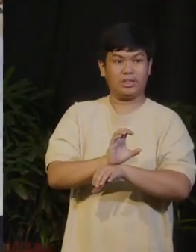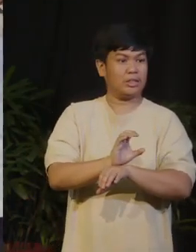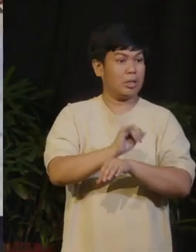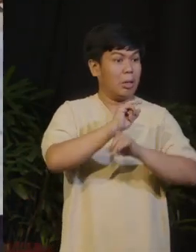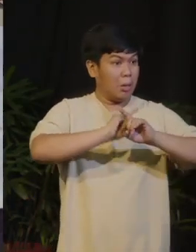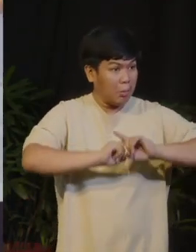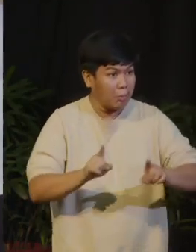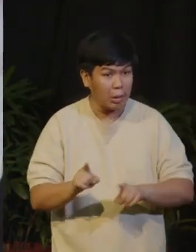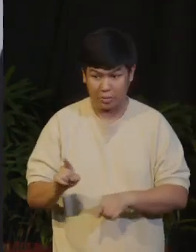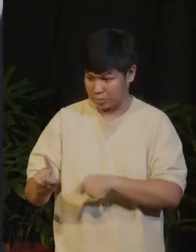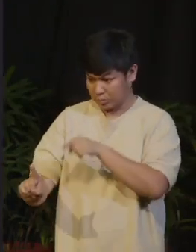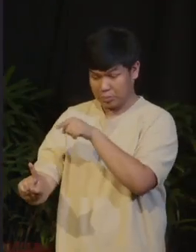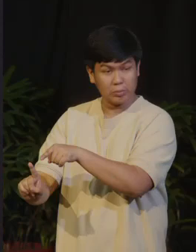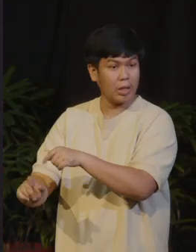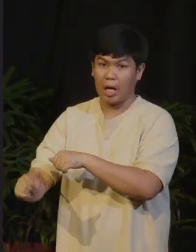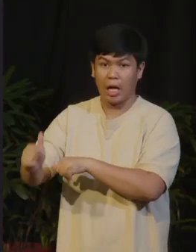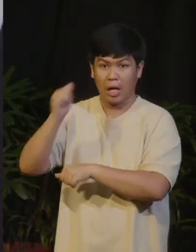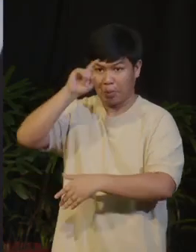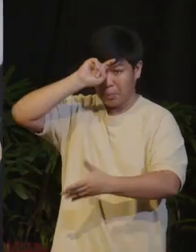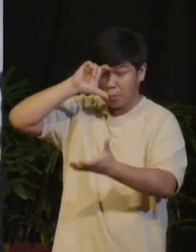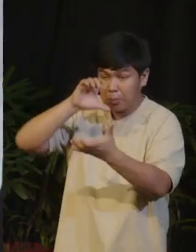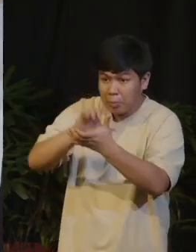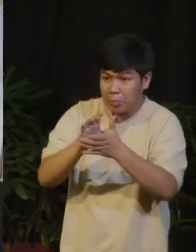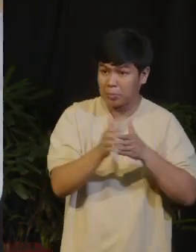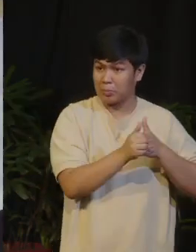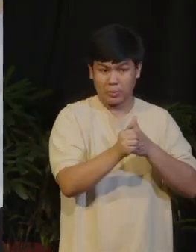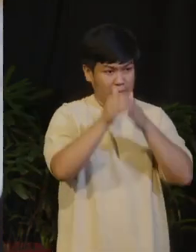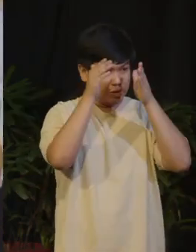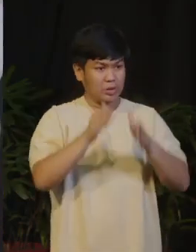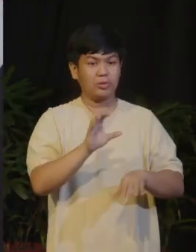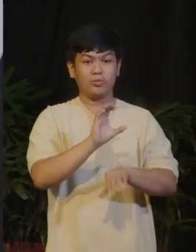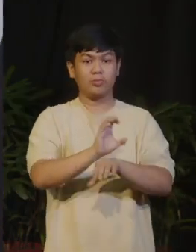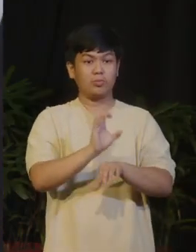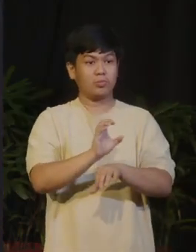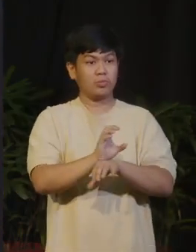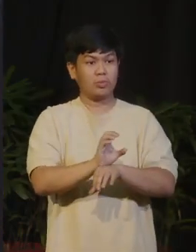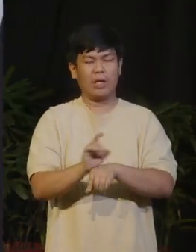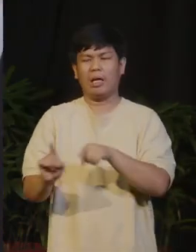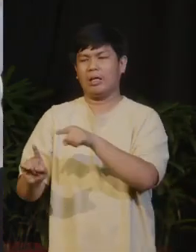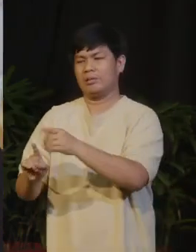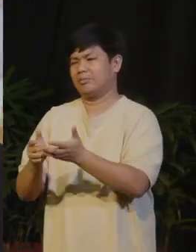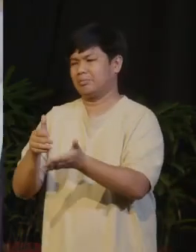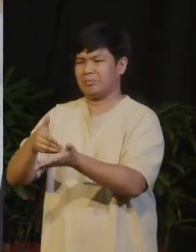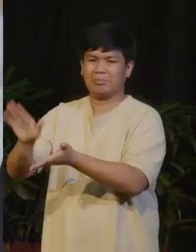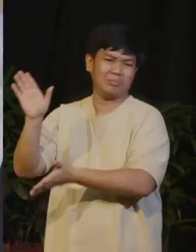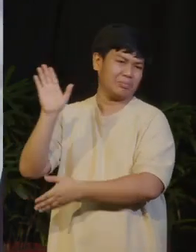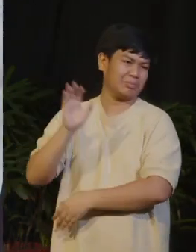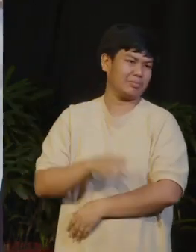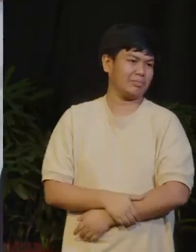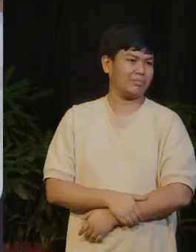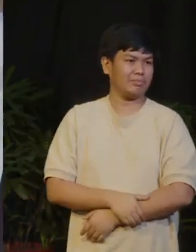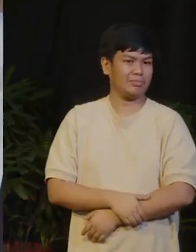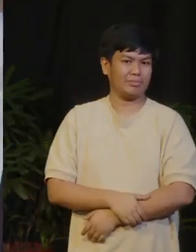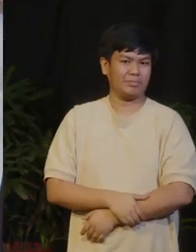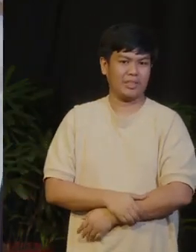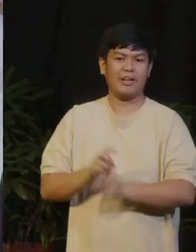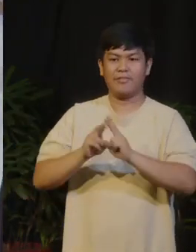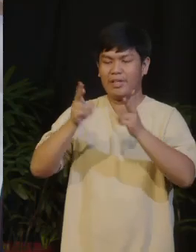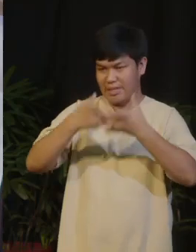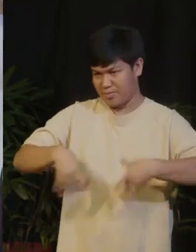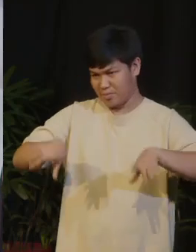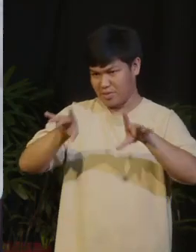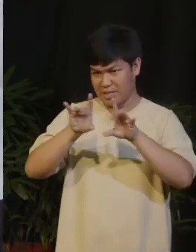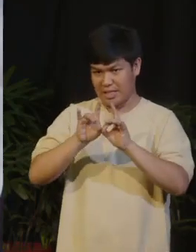you as a Gentile and a tax collector. Hindi po natin magagawa na yan. Napaka-importanting Christian duty na